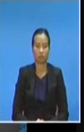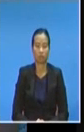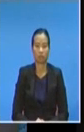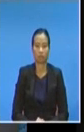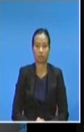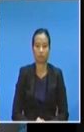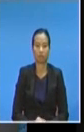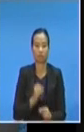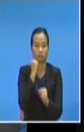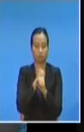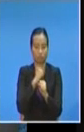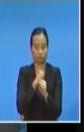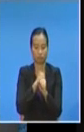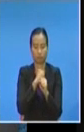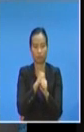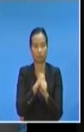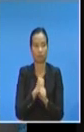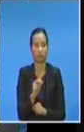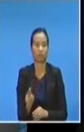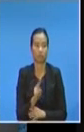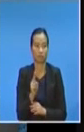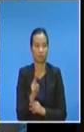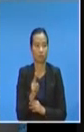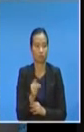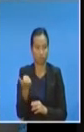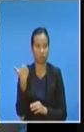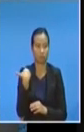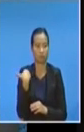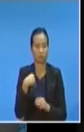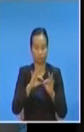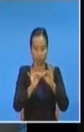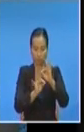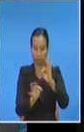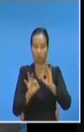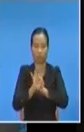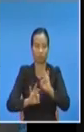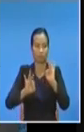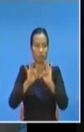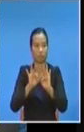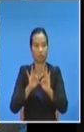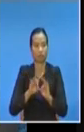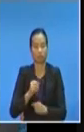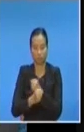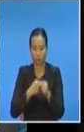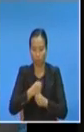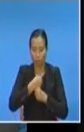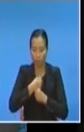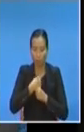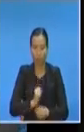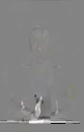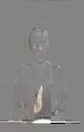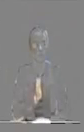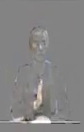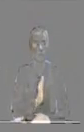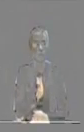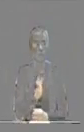ทำงานคณะกรรมการนำมาใช้ในเรื่องนี้ก็ตรงเนื้อหาที่สำคัญที่ว่าอาวุโสประกอบความรู้ความส